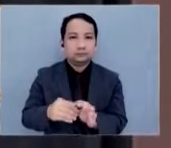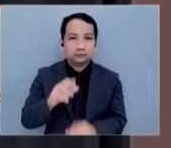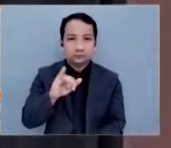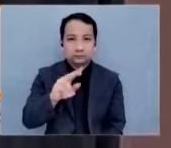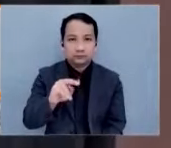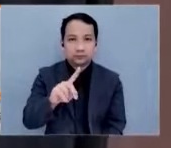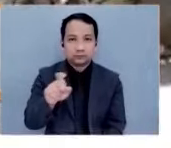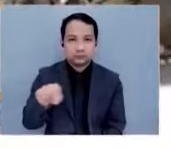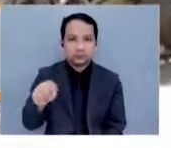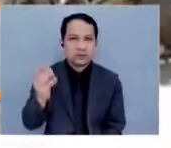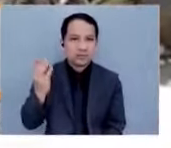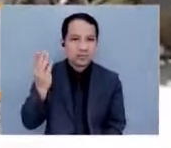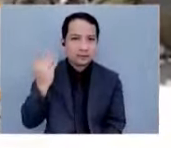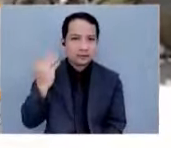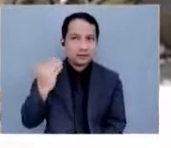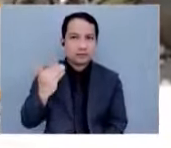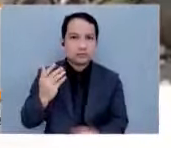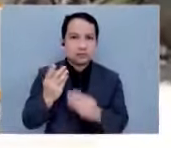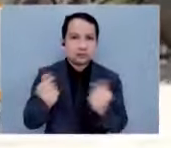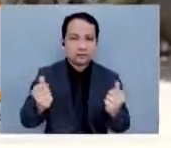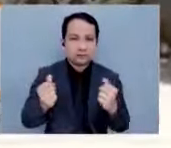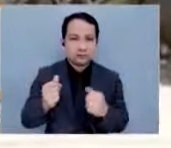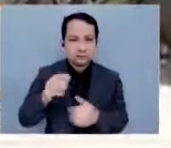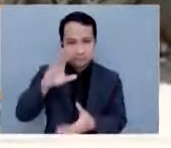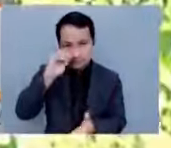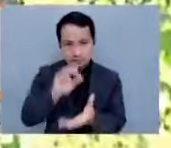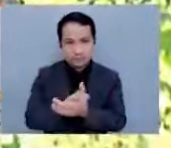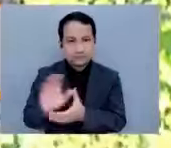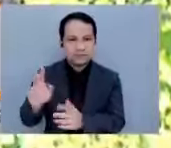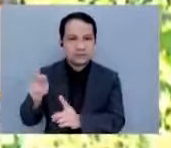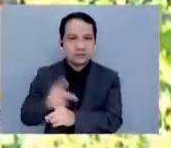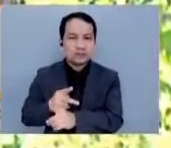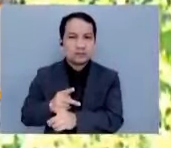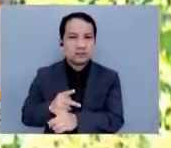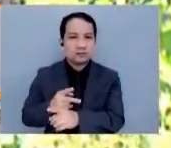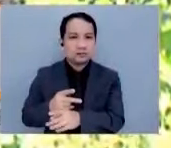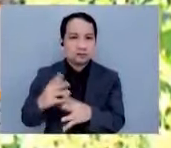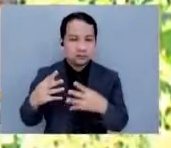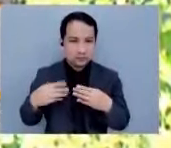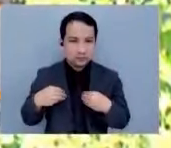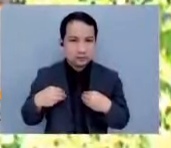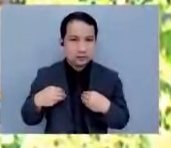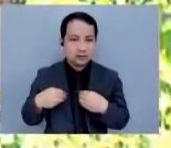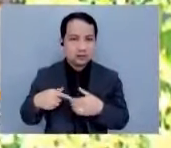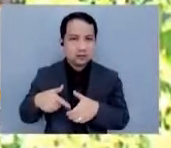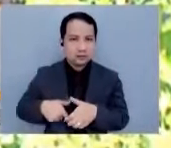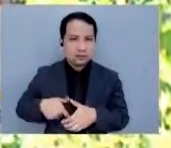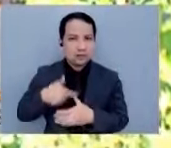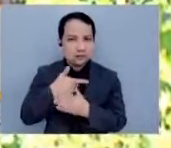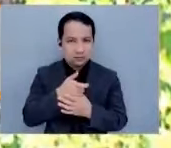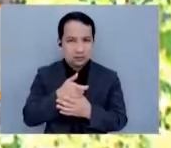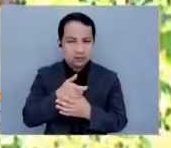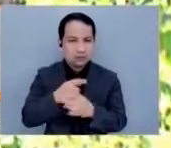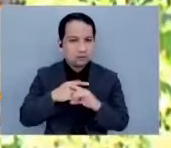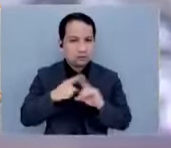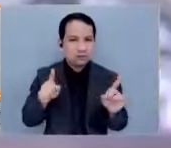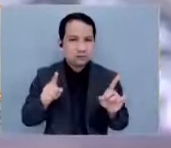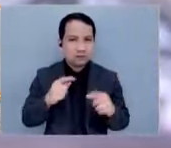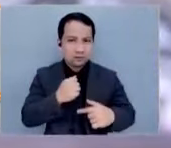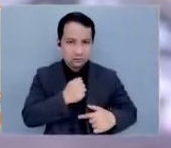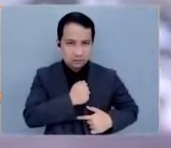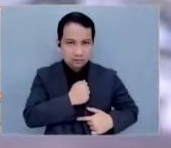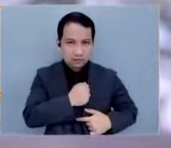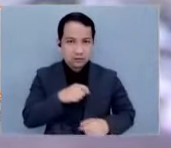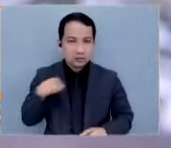matagal nang nagkaayos ang kanyang mister at ang biktima. Inami naman niyang may baril ang kinakasama pero gwardya raw kasi si